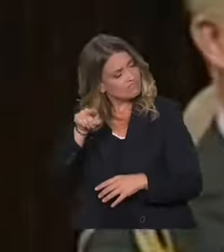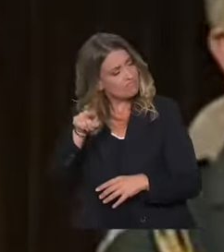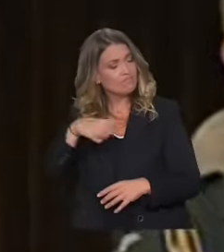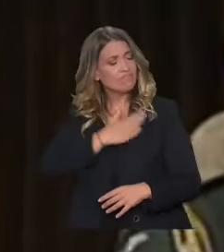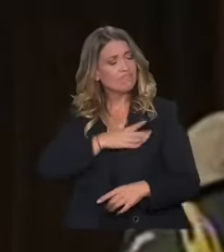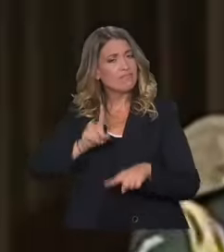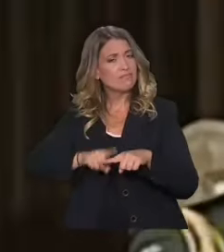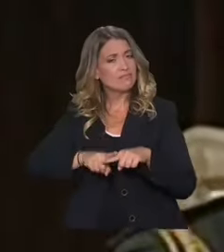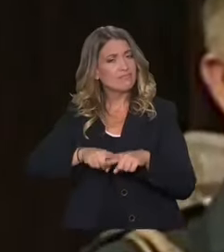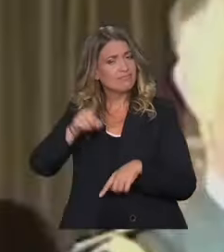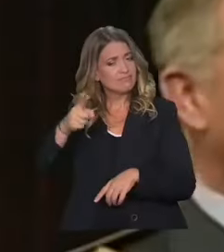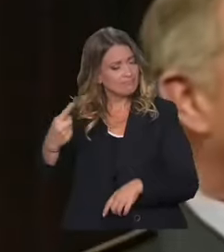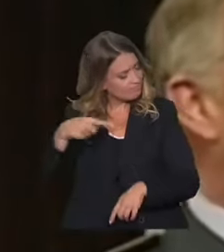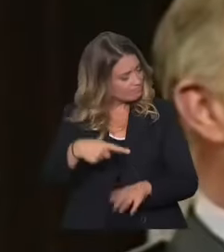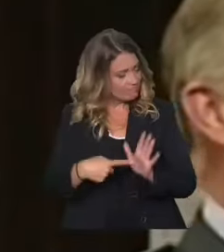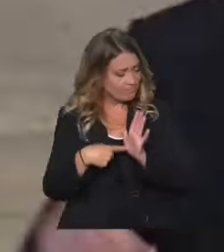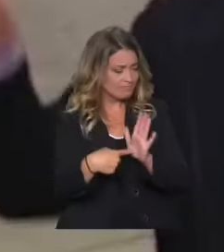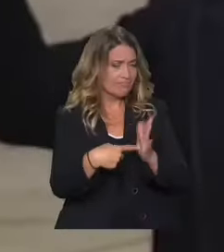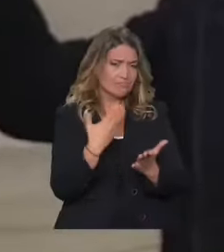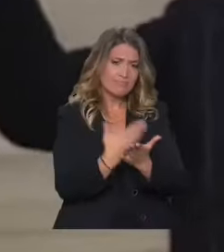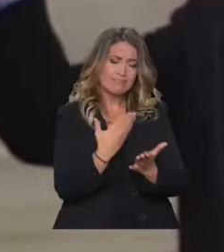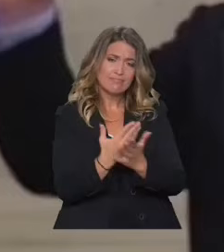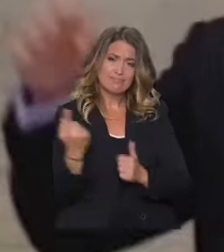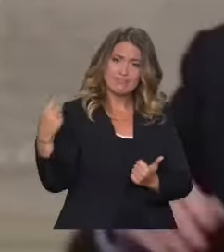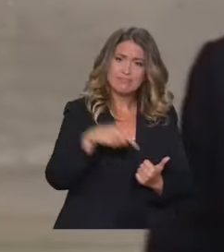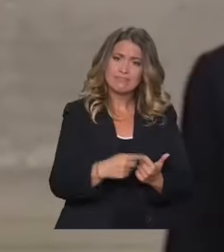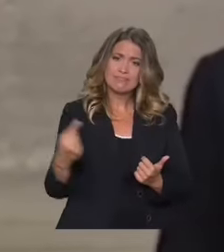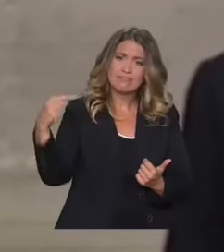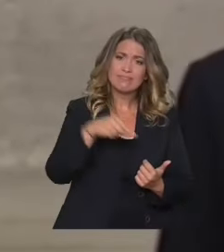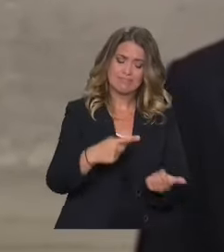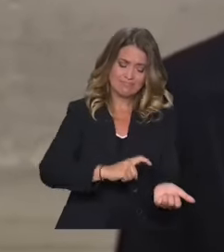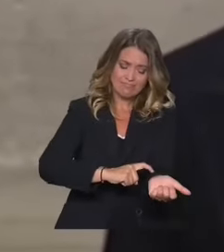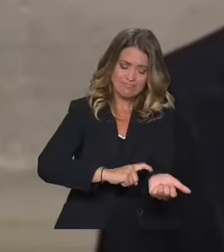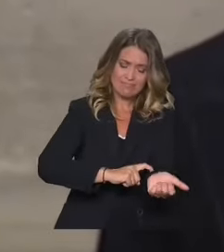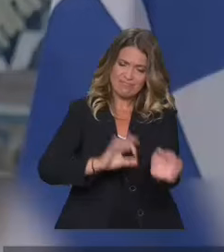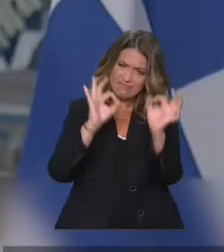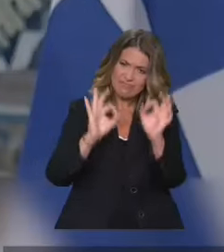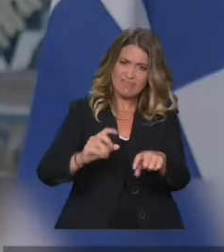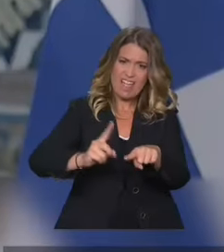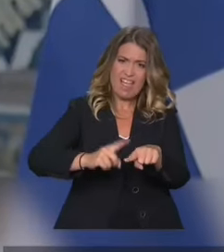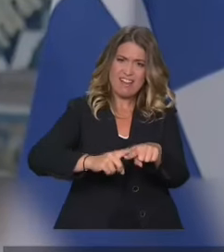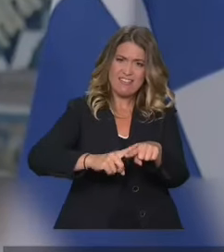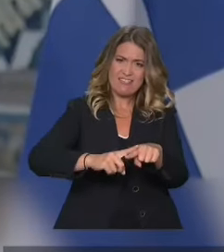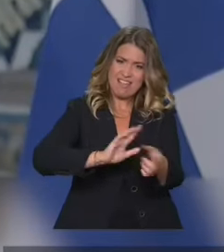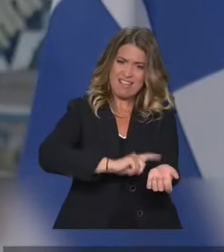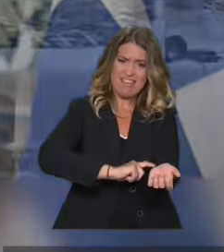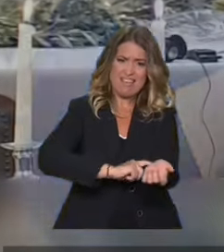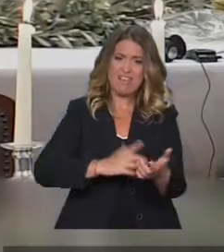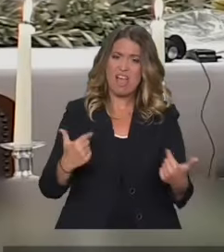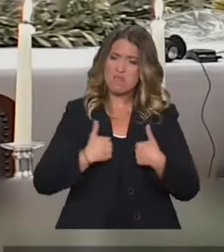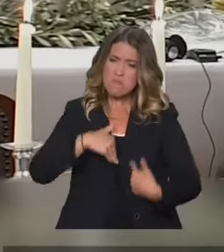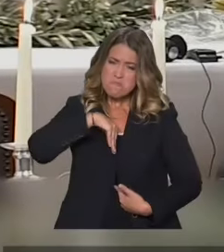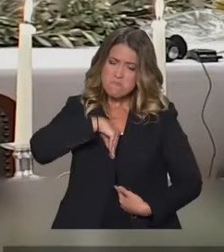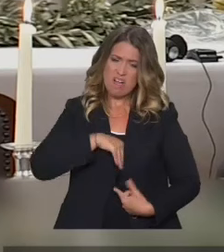ο ίδιος έχει πει και έχει αποδείξει κατ' επανάληψη ότι μέσα στις φλέβες του κυλάει και αίμα ελληνικό. In feeling a profound connection